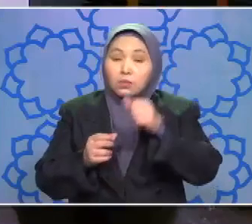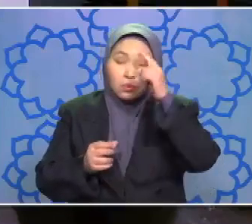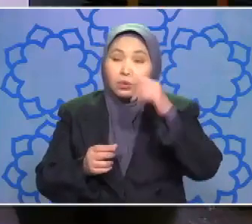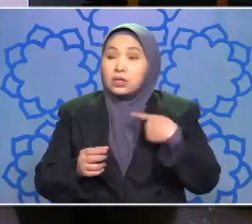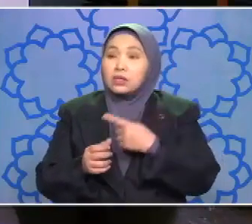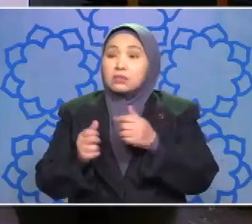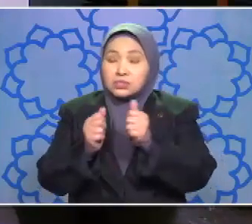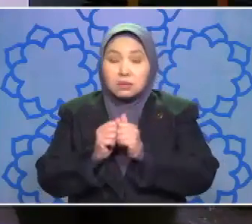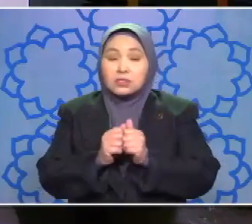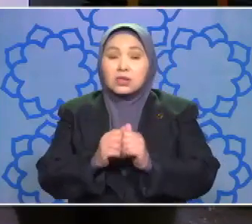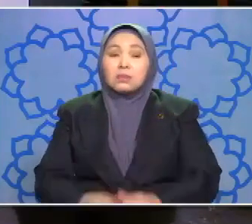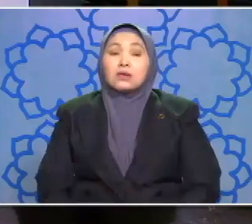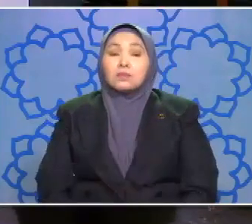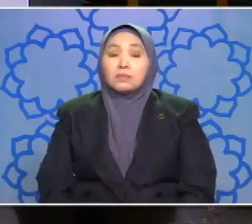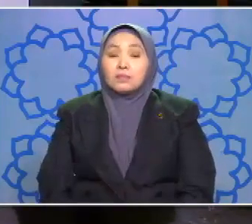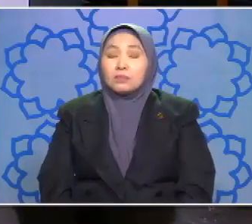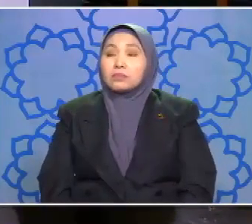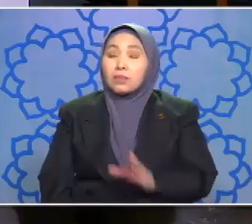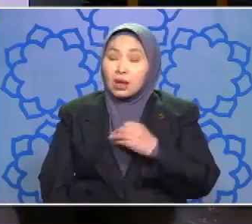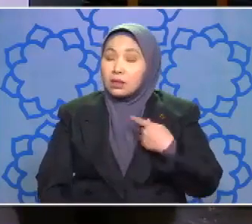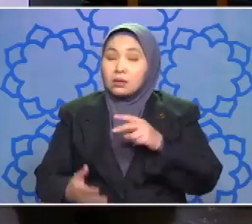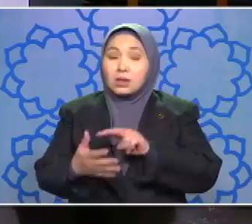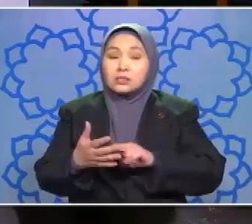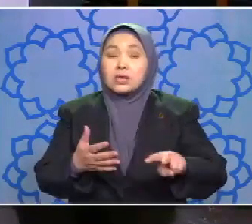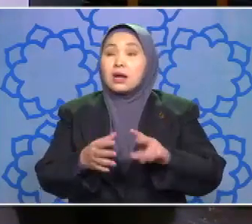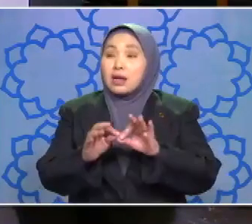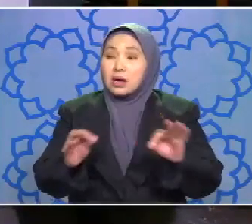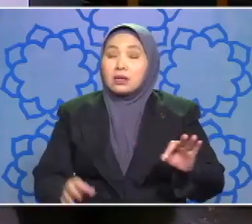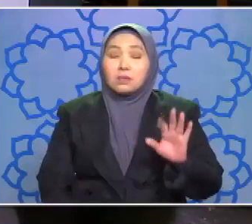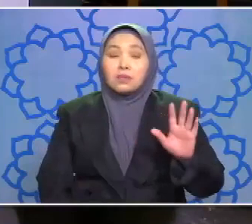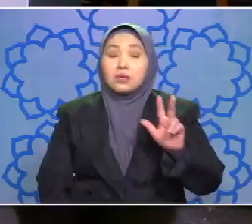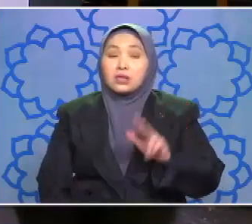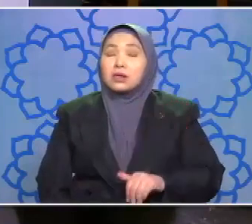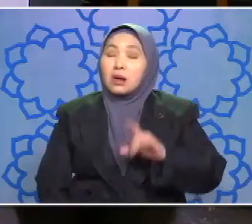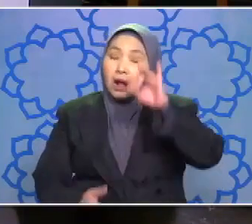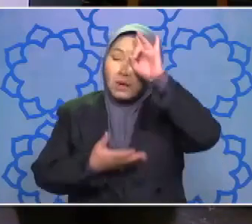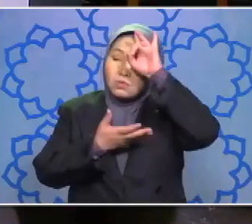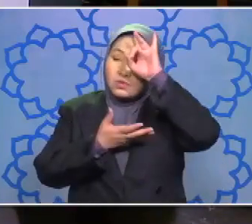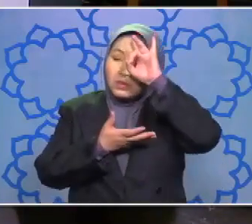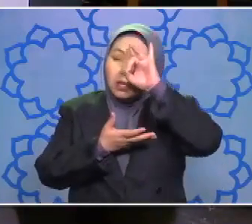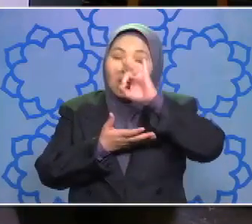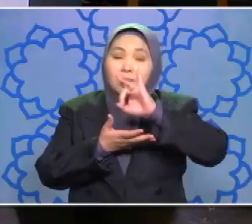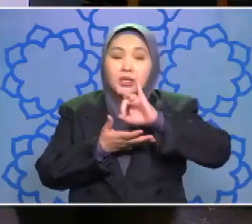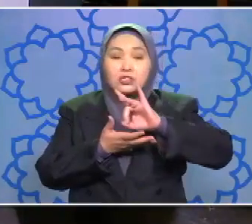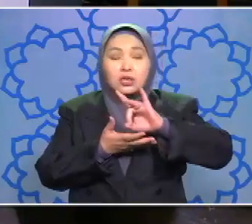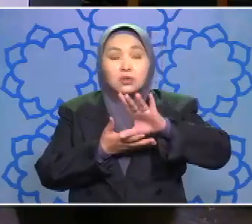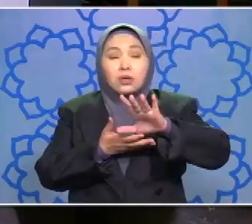bersama, insya-Allah. Insya-Allah. Mudah-mudahan. Baik, kita baca ayat yang ke-53. Jom sahabat-sahabat Al-Quran. A'udzubillahi